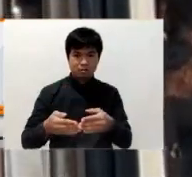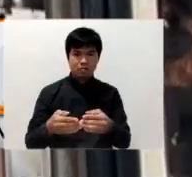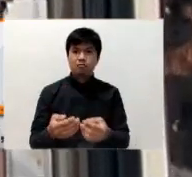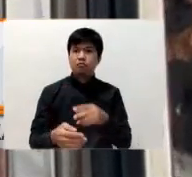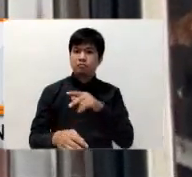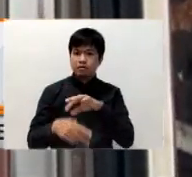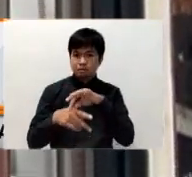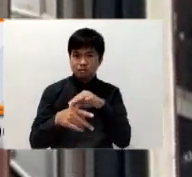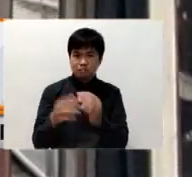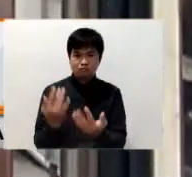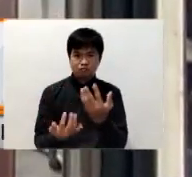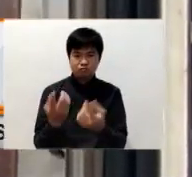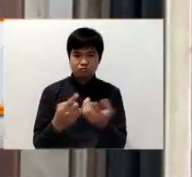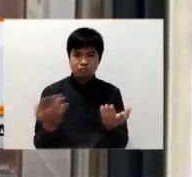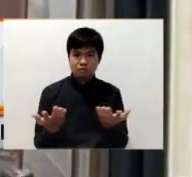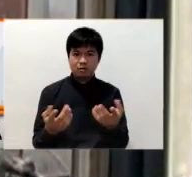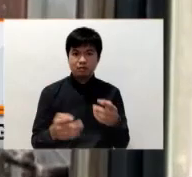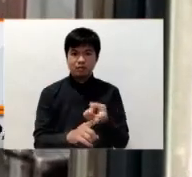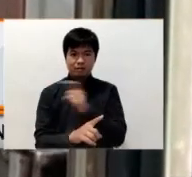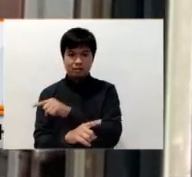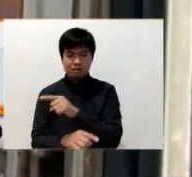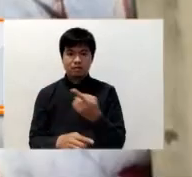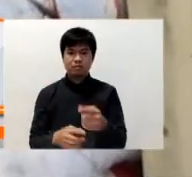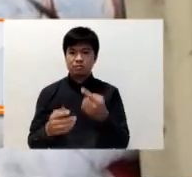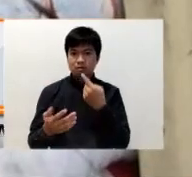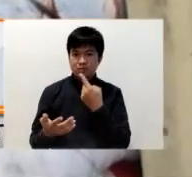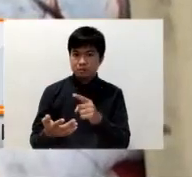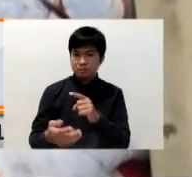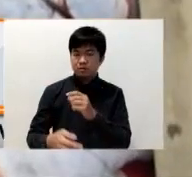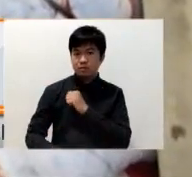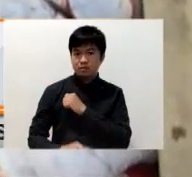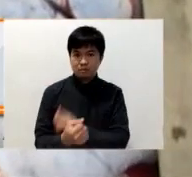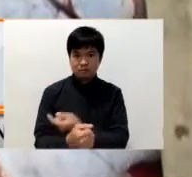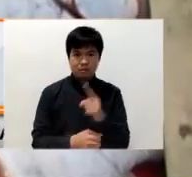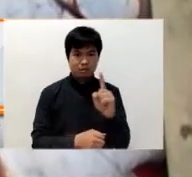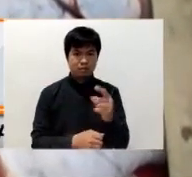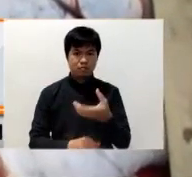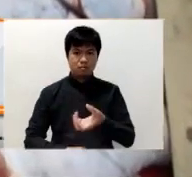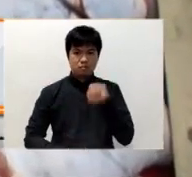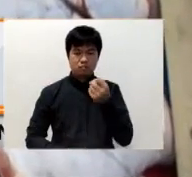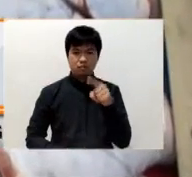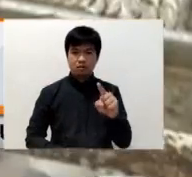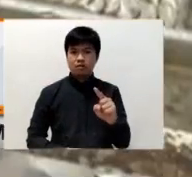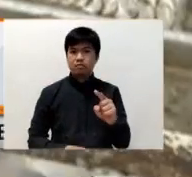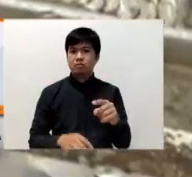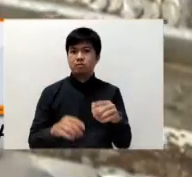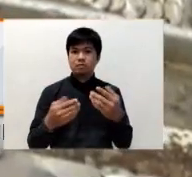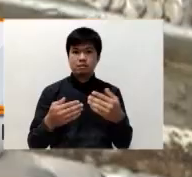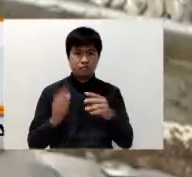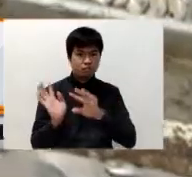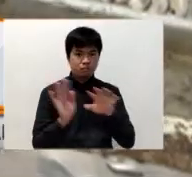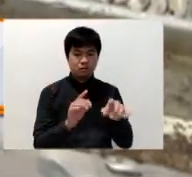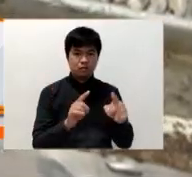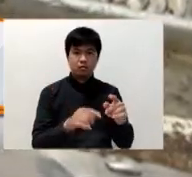na ng DA kung saan ito nanggaling. Kinumpirma naman ng otoridad na iisa lang ang may-ari ng warehouse na ni-raid ngayon at noong Martes. Mahaharap siya